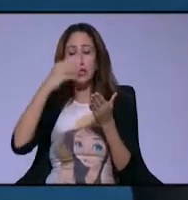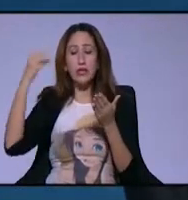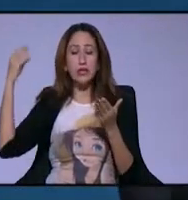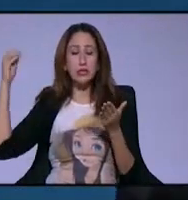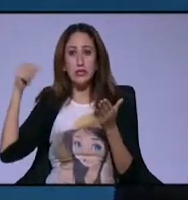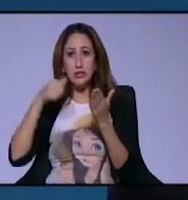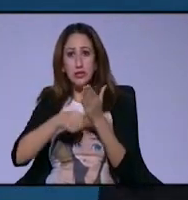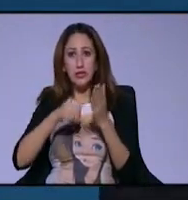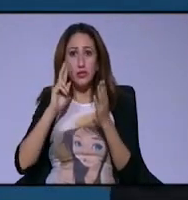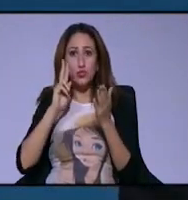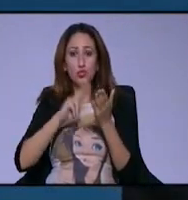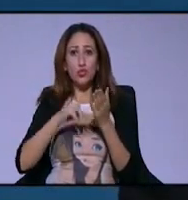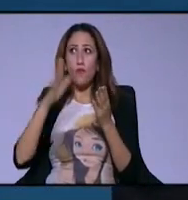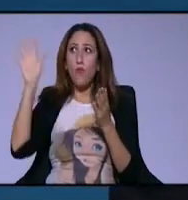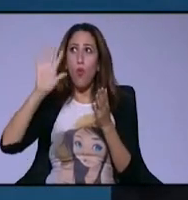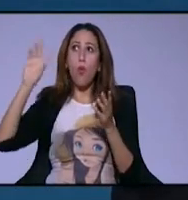مختلفة ويقرب